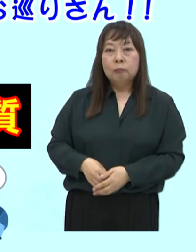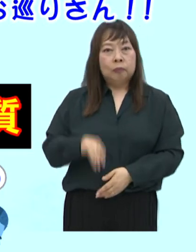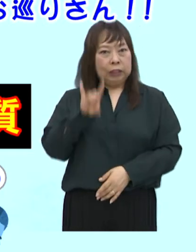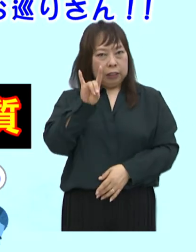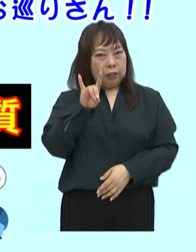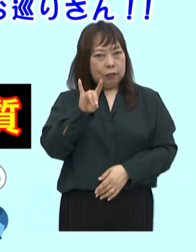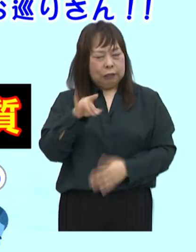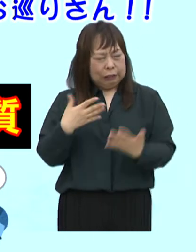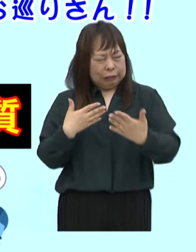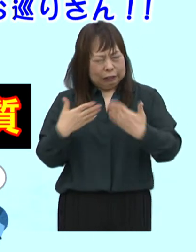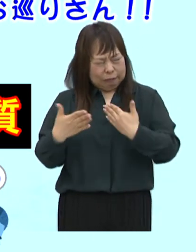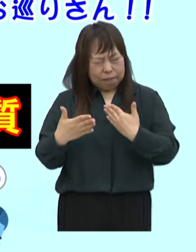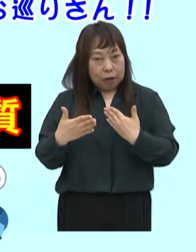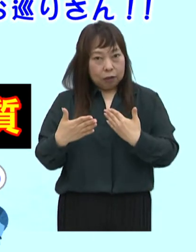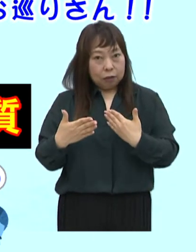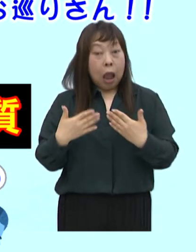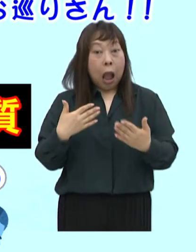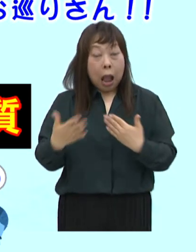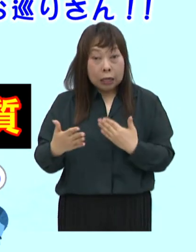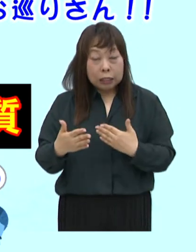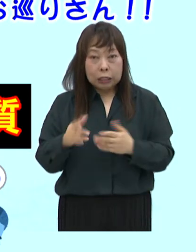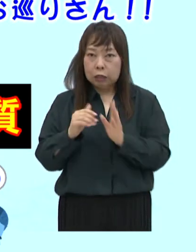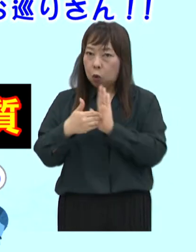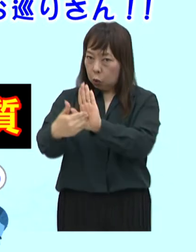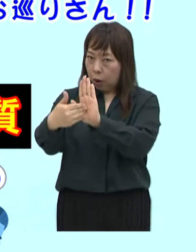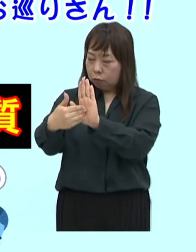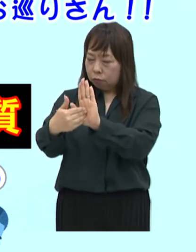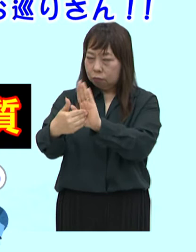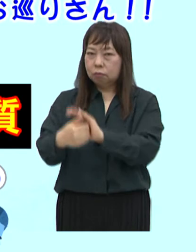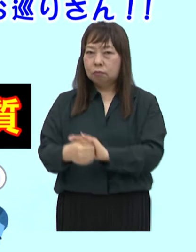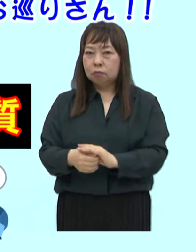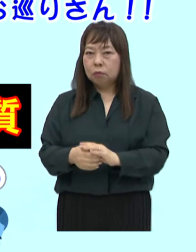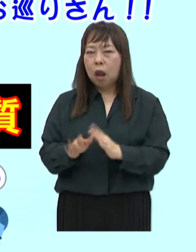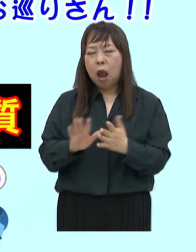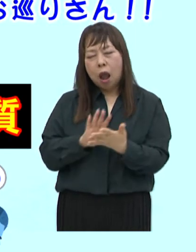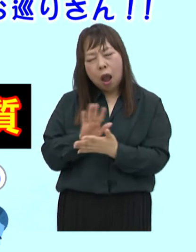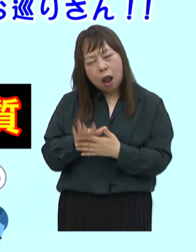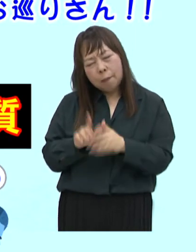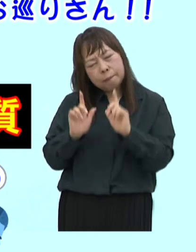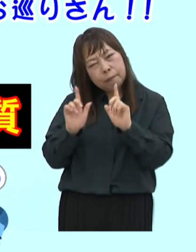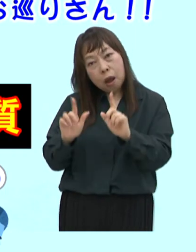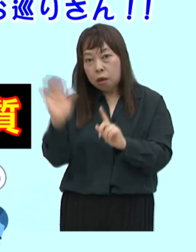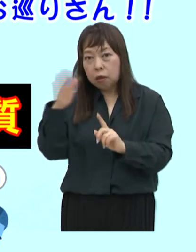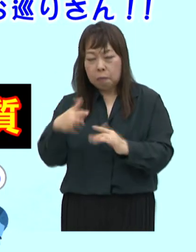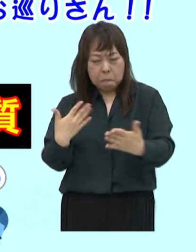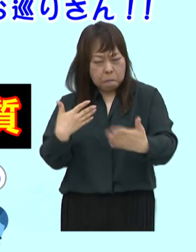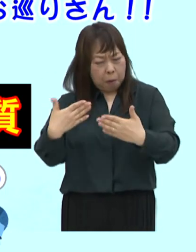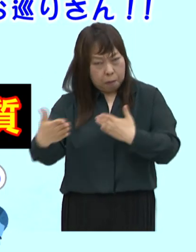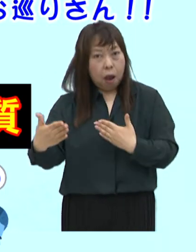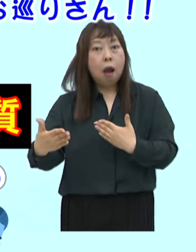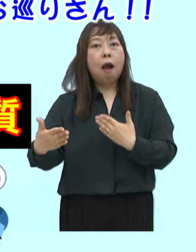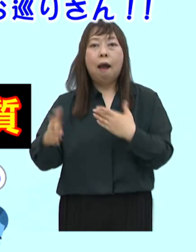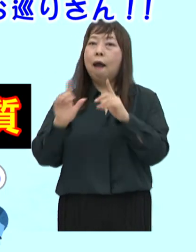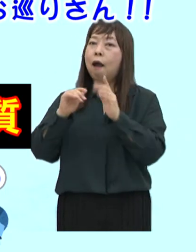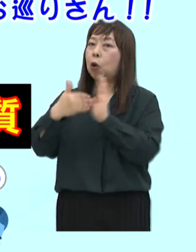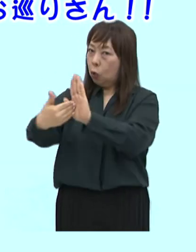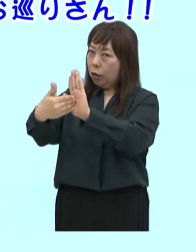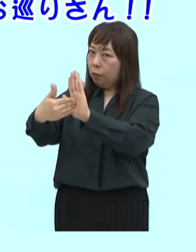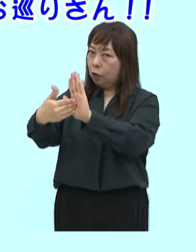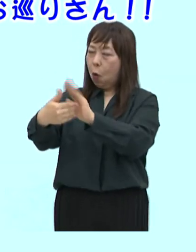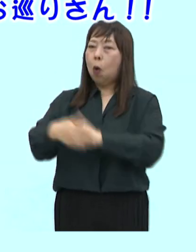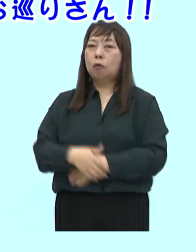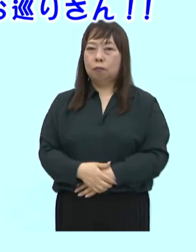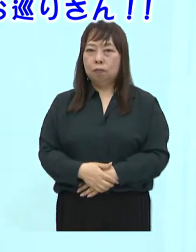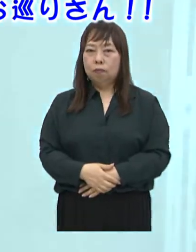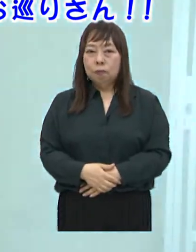きっぱりはっきり断る、曖昧な返事をせずきっぱりはっきり 断りましょう。